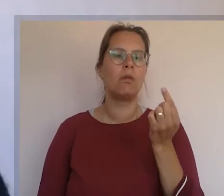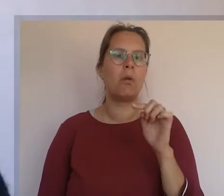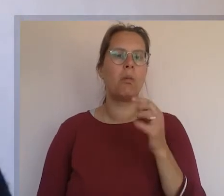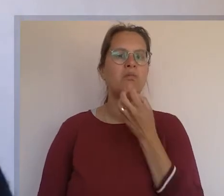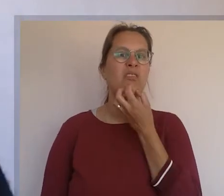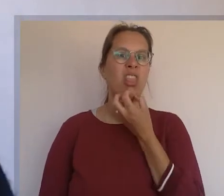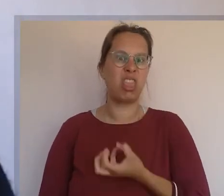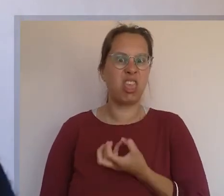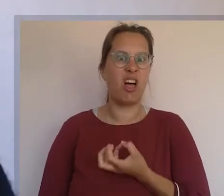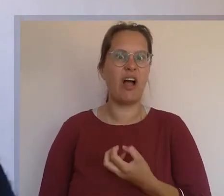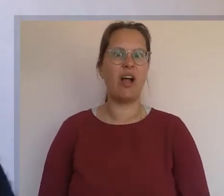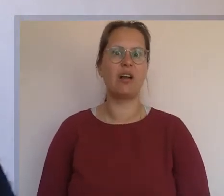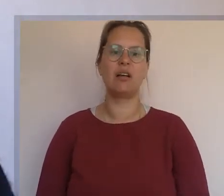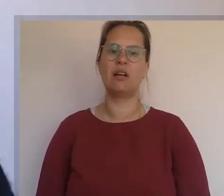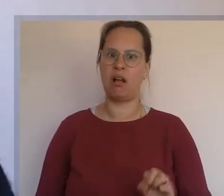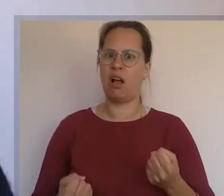worden.